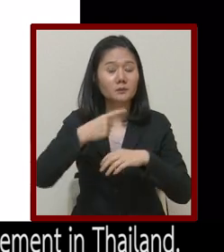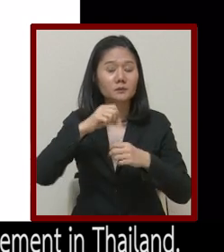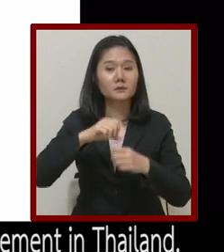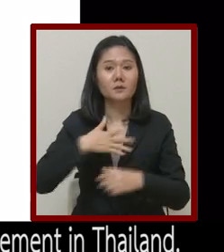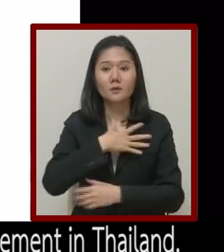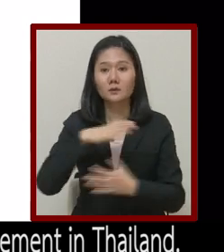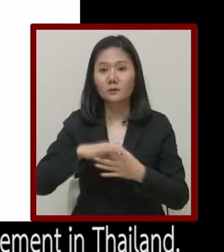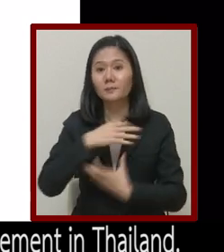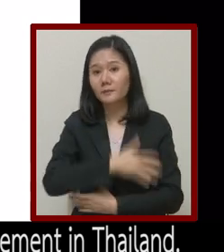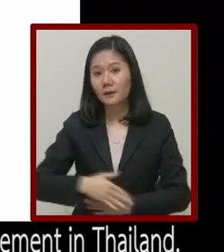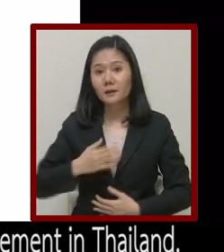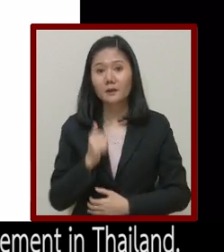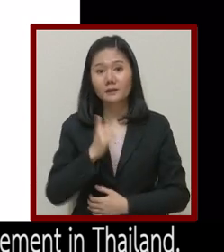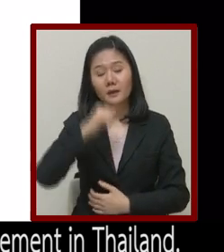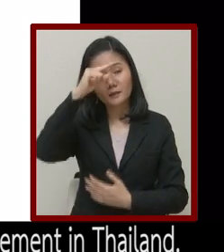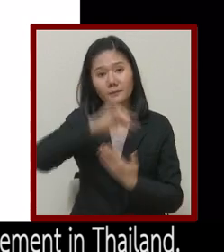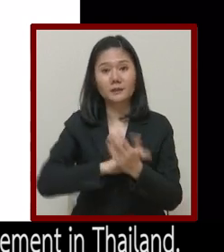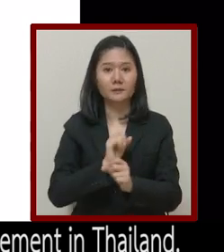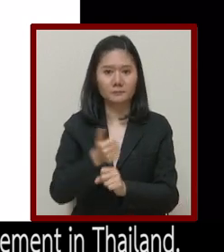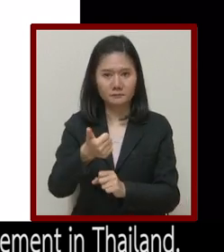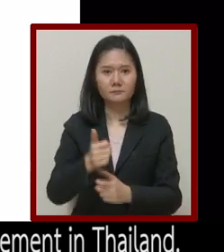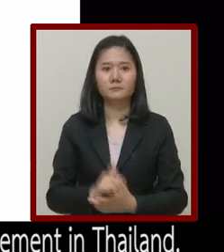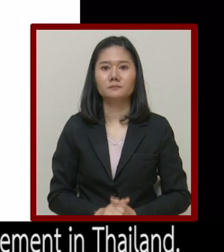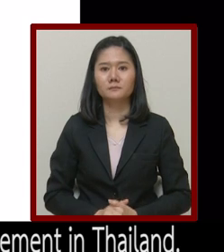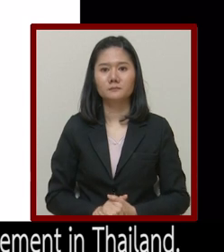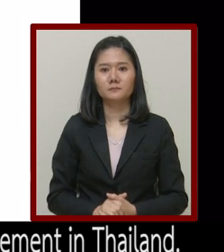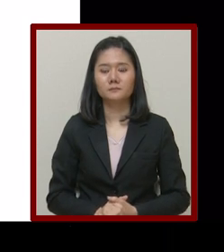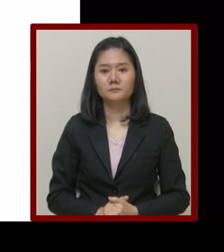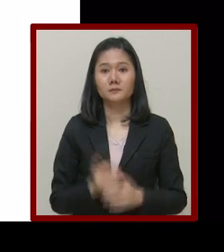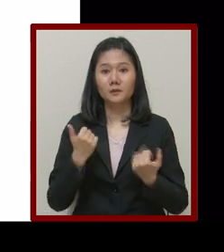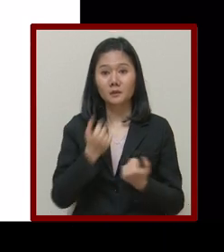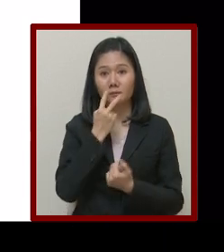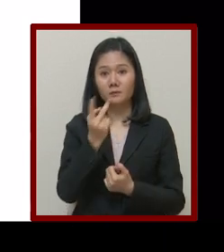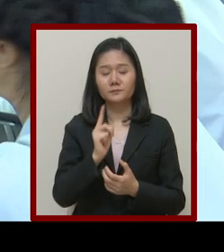าพในประเทศไทยได้ที